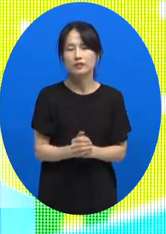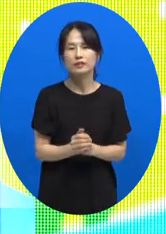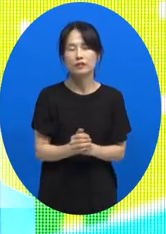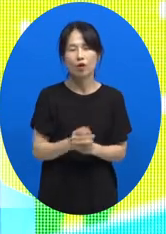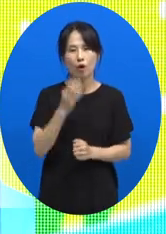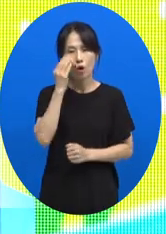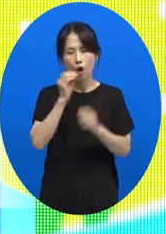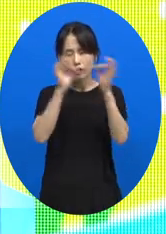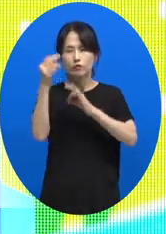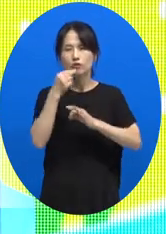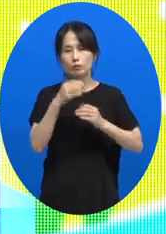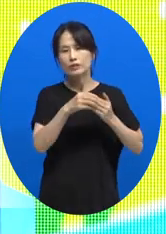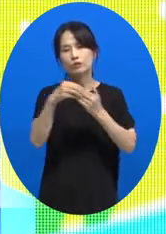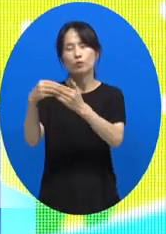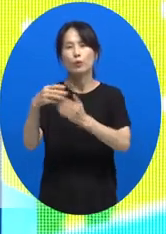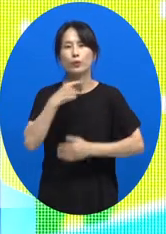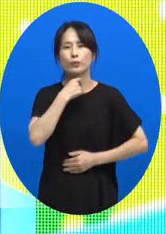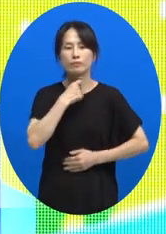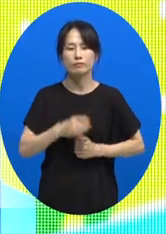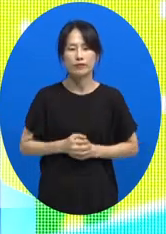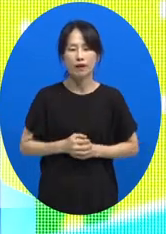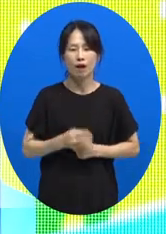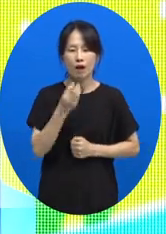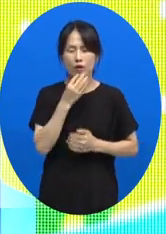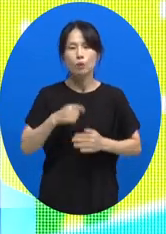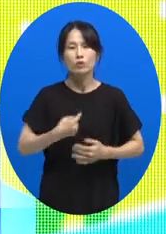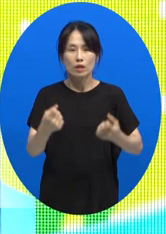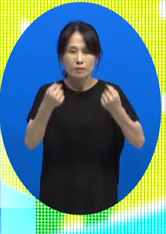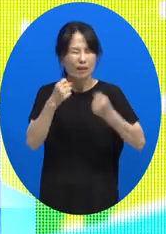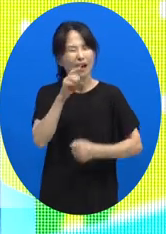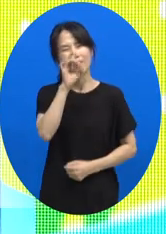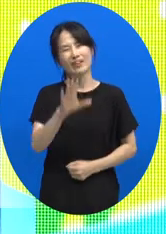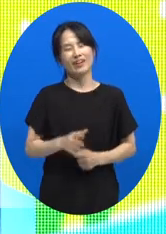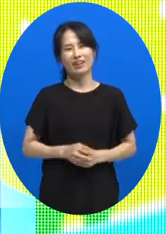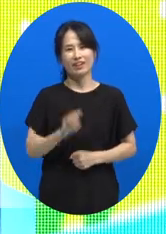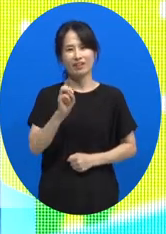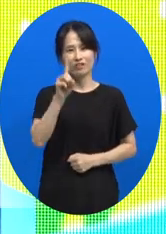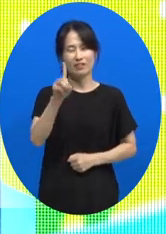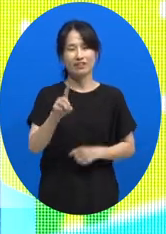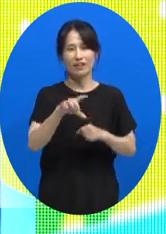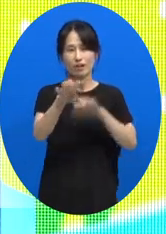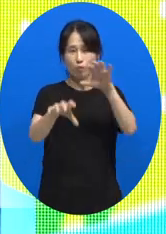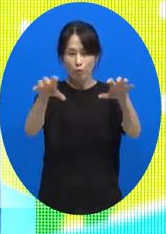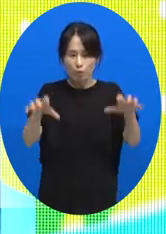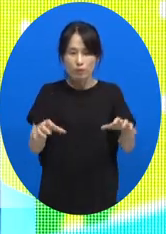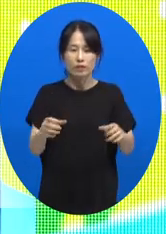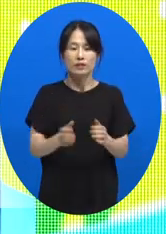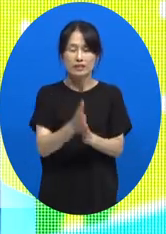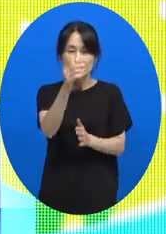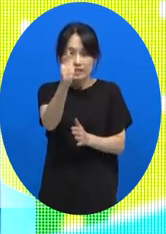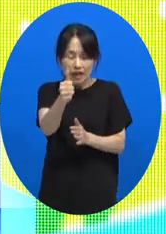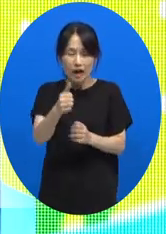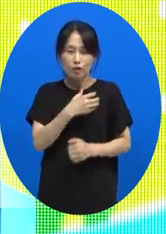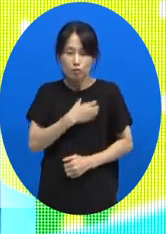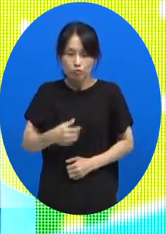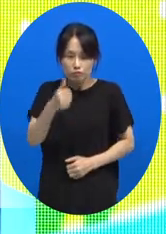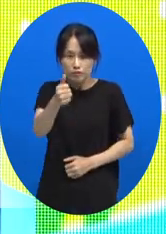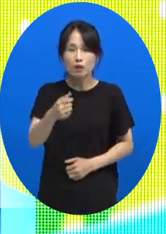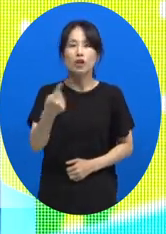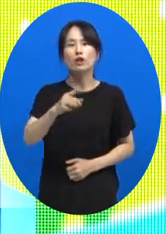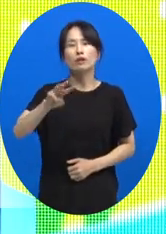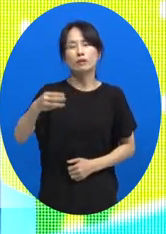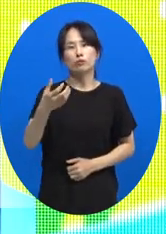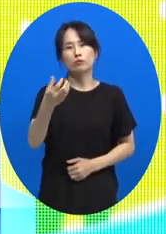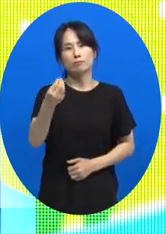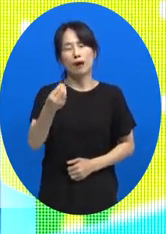없이 이끌어 나가도록 하겠습니다. 경기도 혼자 10만으로는 안 됩니다. 우리 31개 시군의 시장 군수님, 또 우리